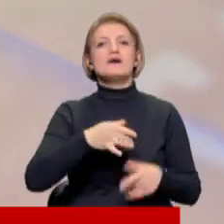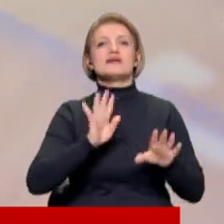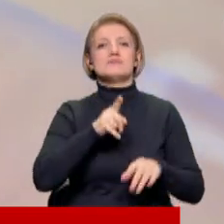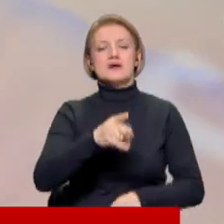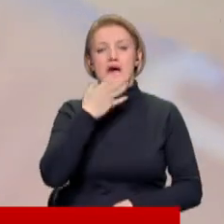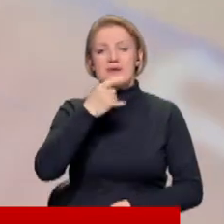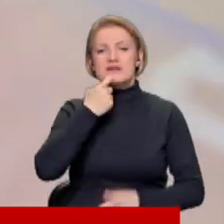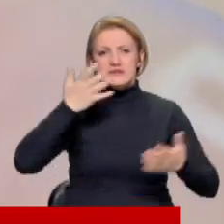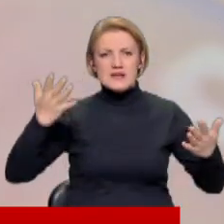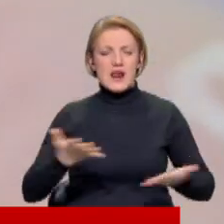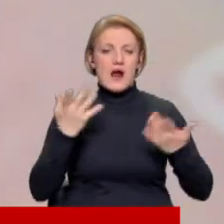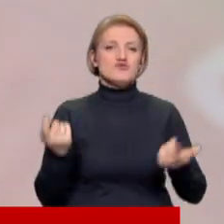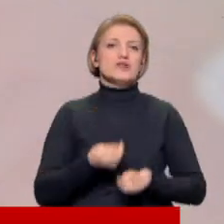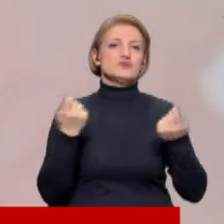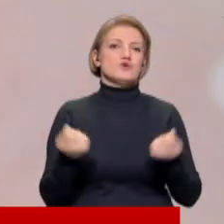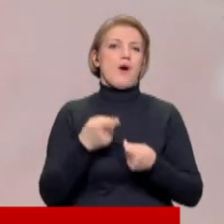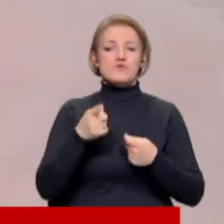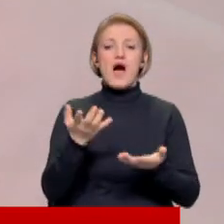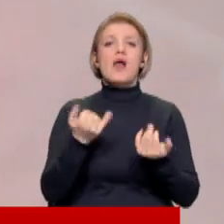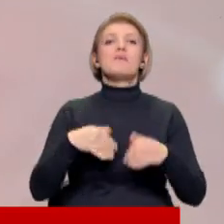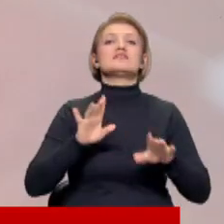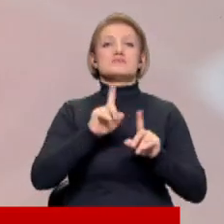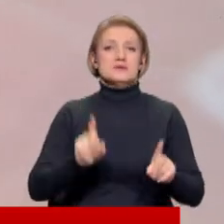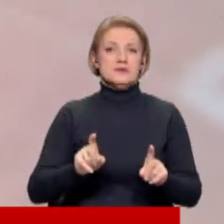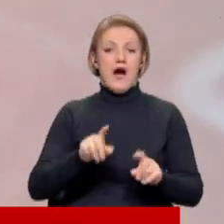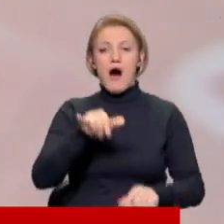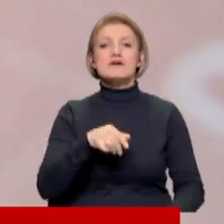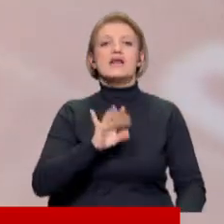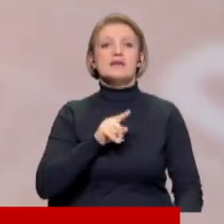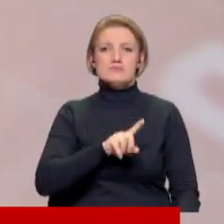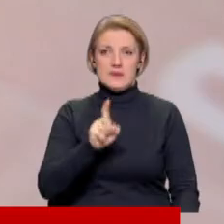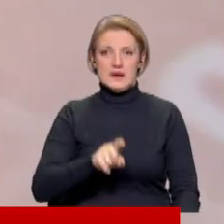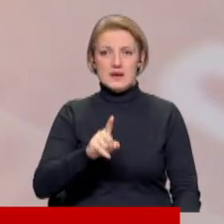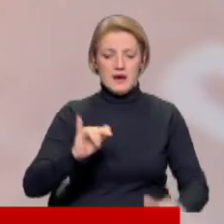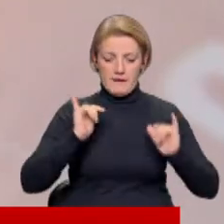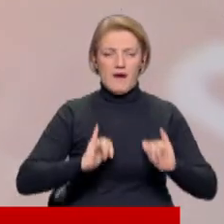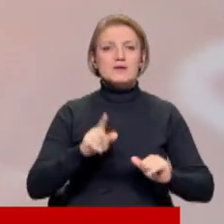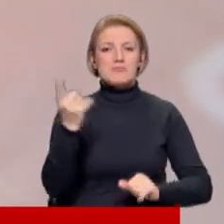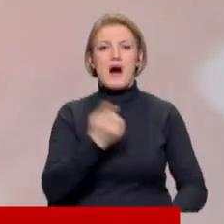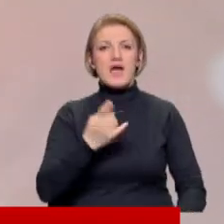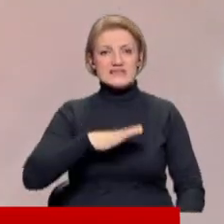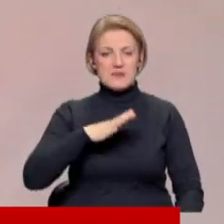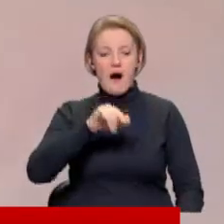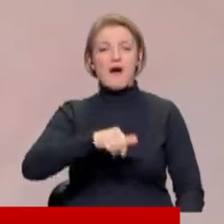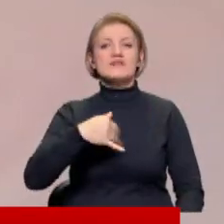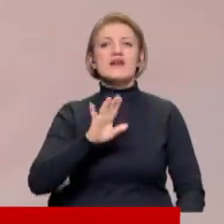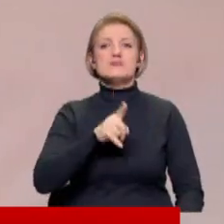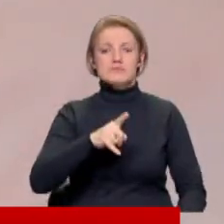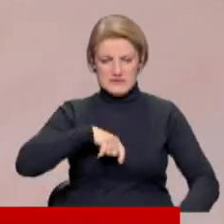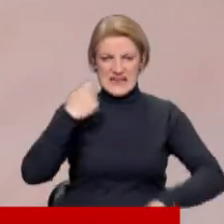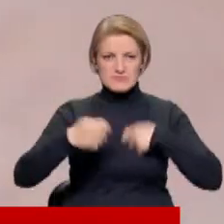Bu ülkenin senelerce çalışanı bunu alamaz mı Hakkı değil mi refahtan pay istemek Bunlar